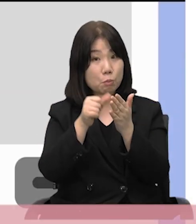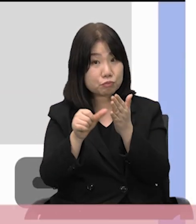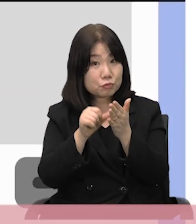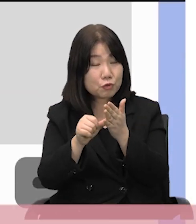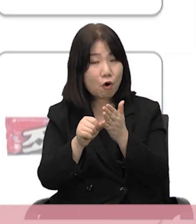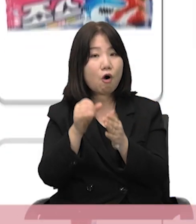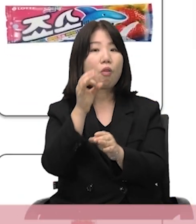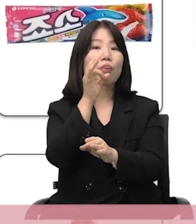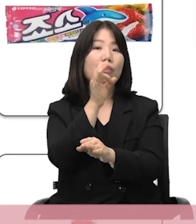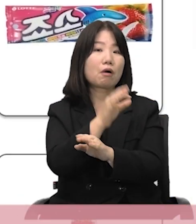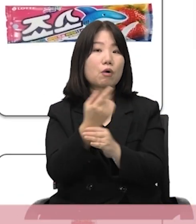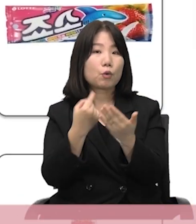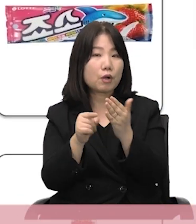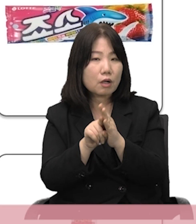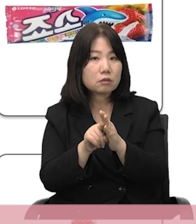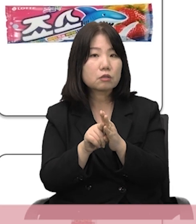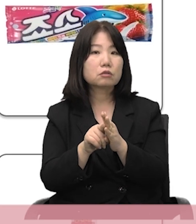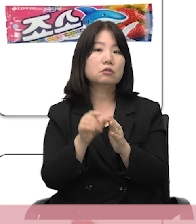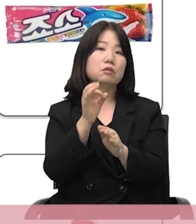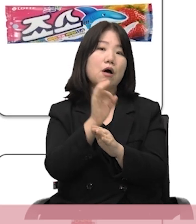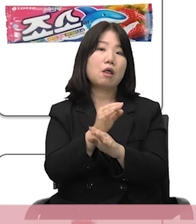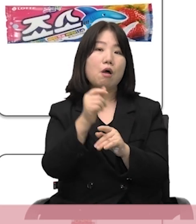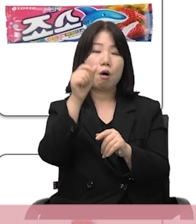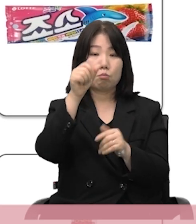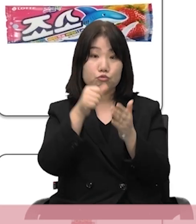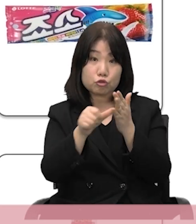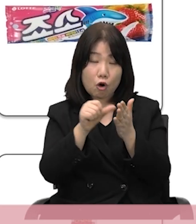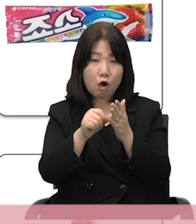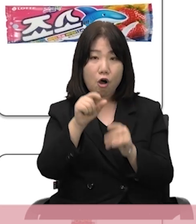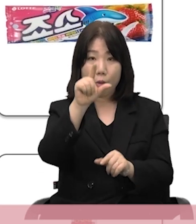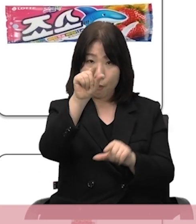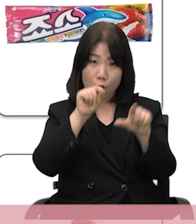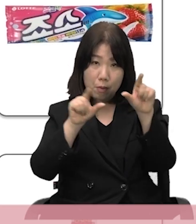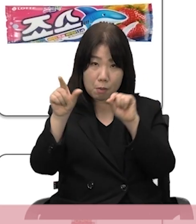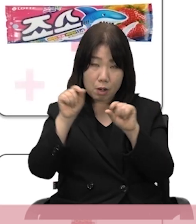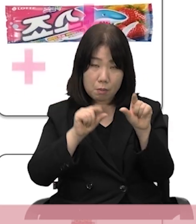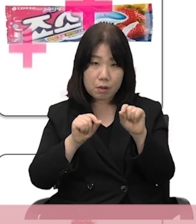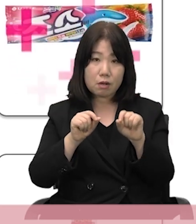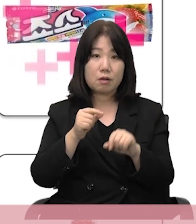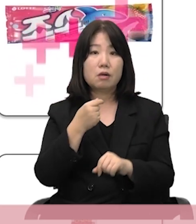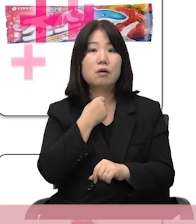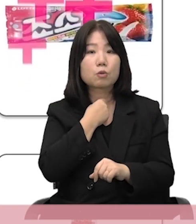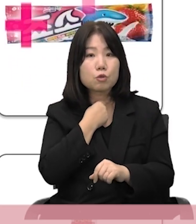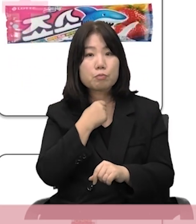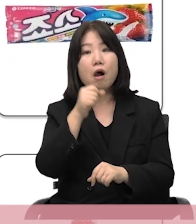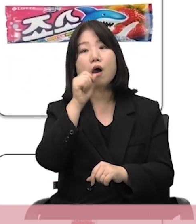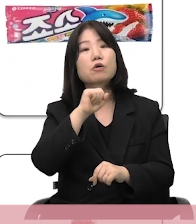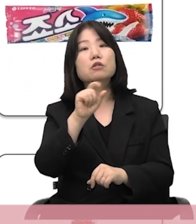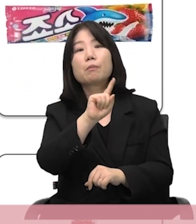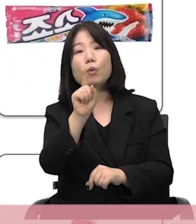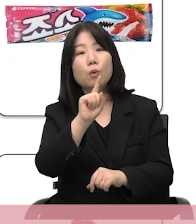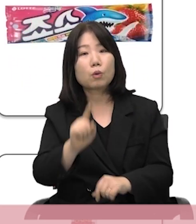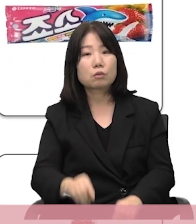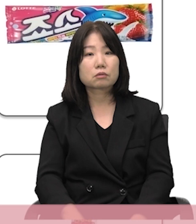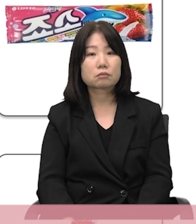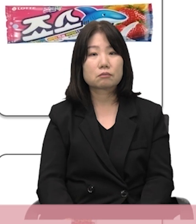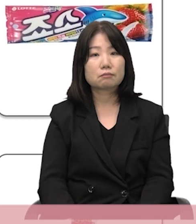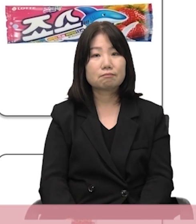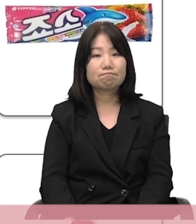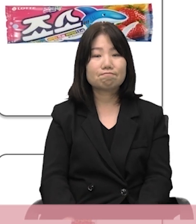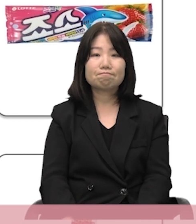구매하기 위해서는 먼저 구매할 상품을 선택해야 해요. 드림이가 구매하고 싶은 아이스크림은 무엇인가요?